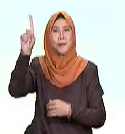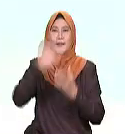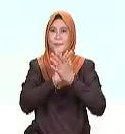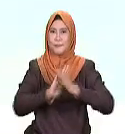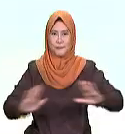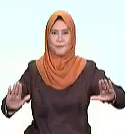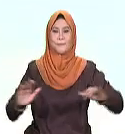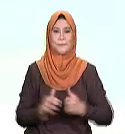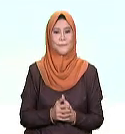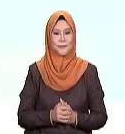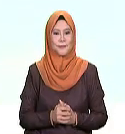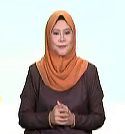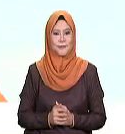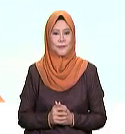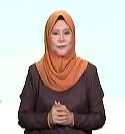selamat.